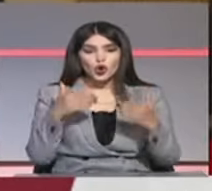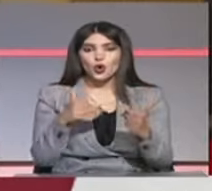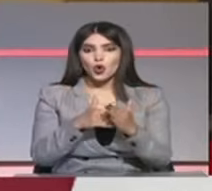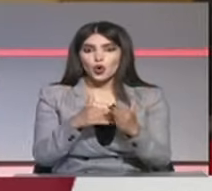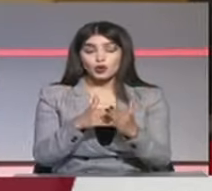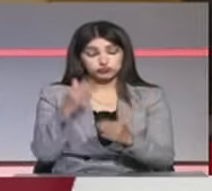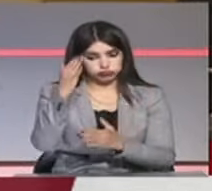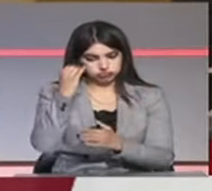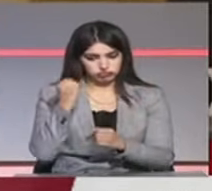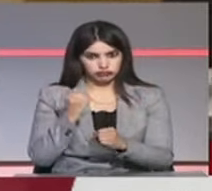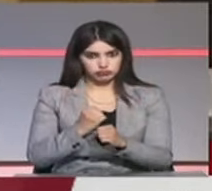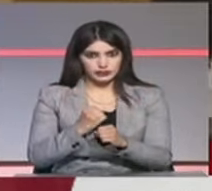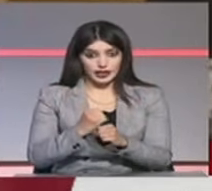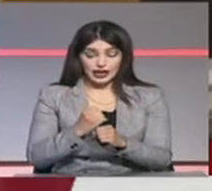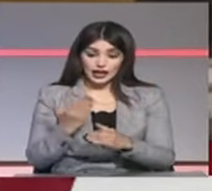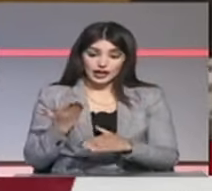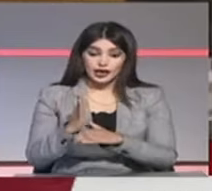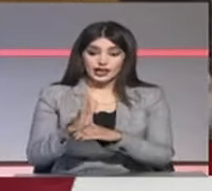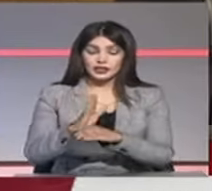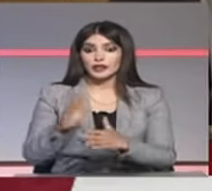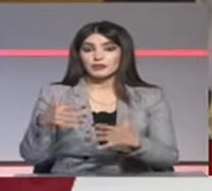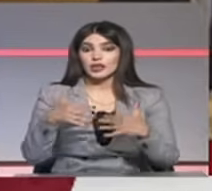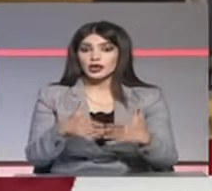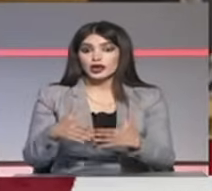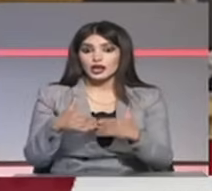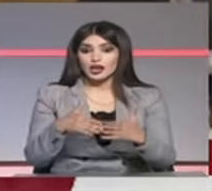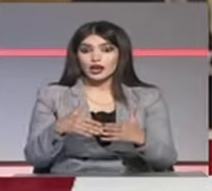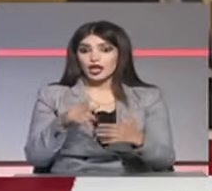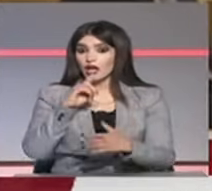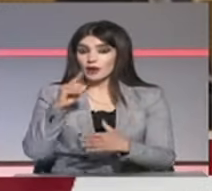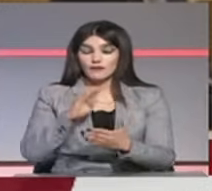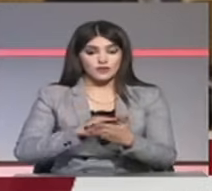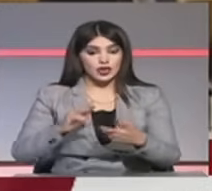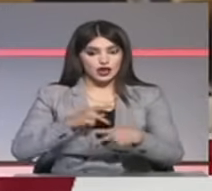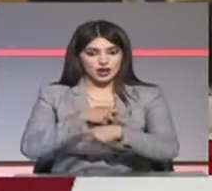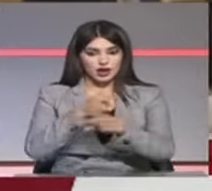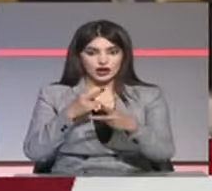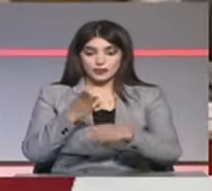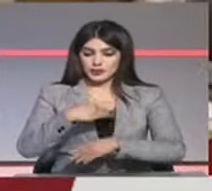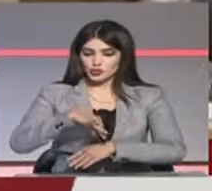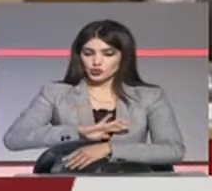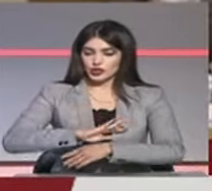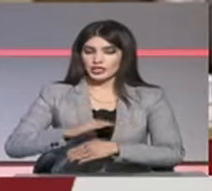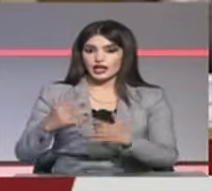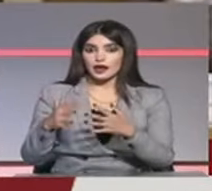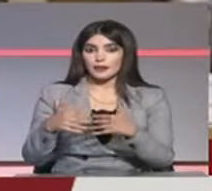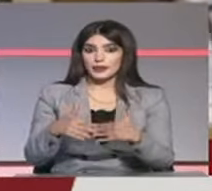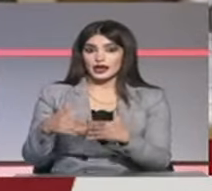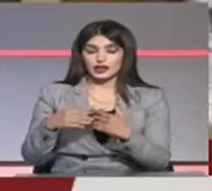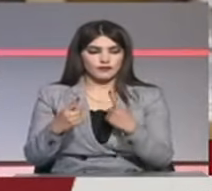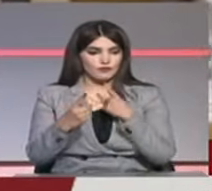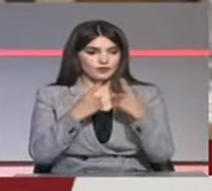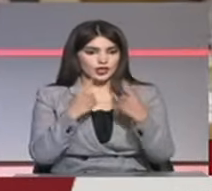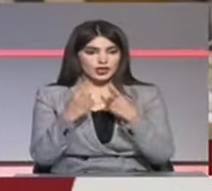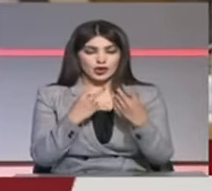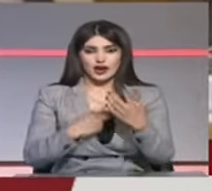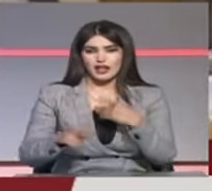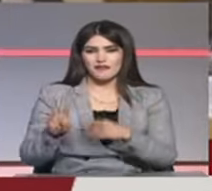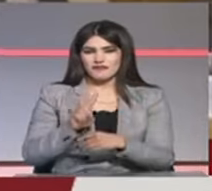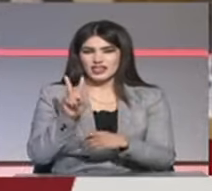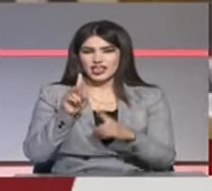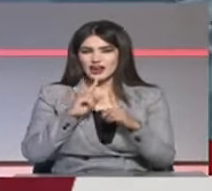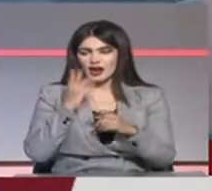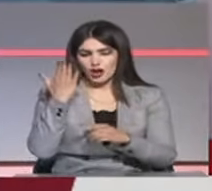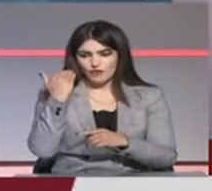للغايه قدمتها الولايات المتحده الامريكيه وفق تصريح احد مسؤوليه خلال مفاوضات فيينا الاجابه